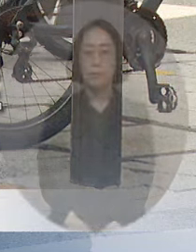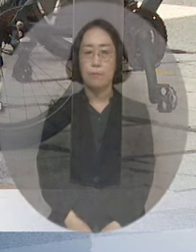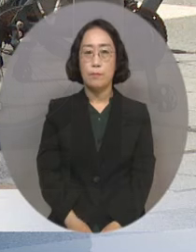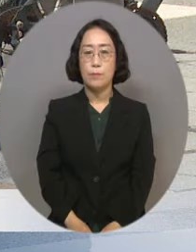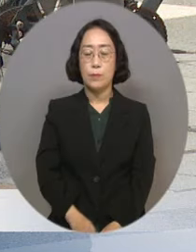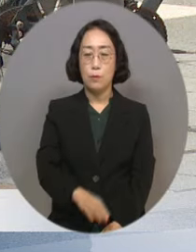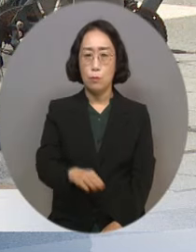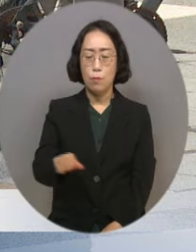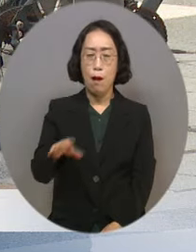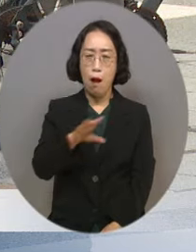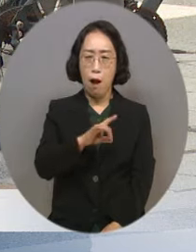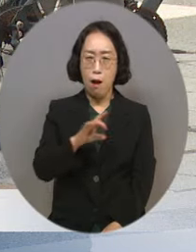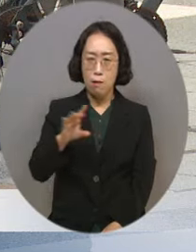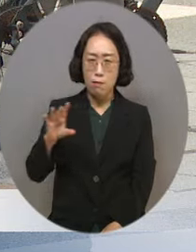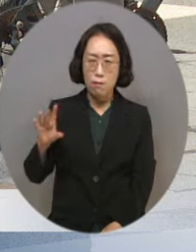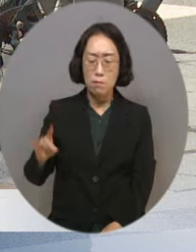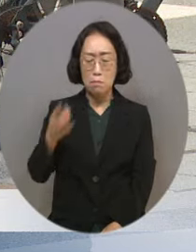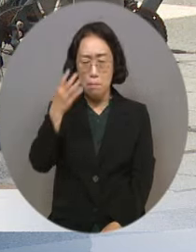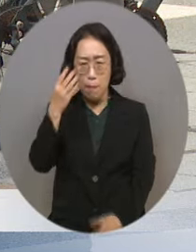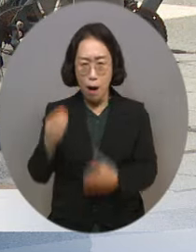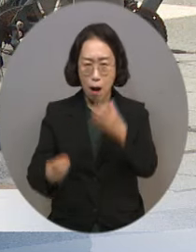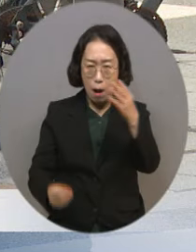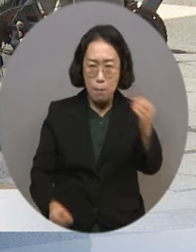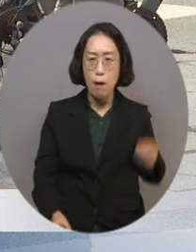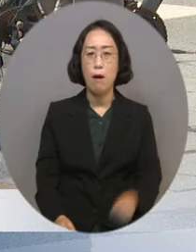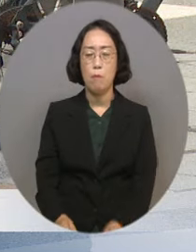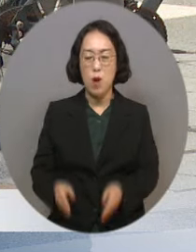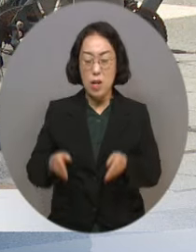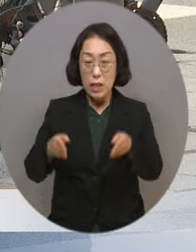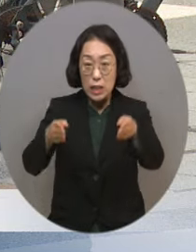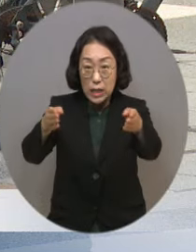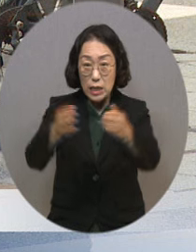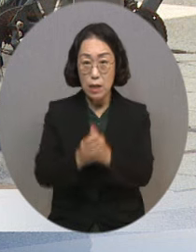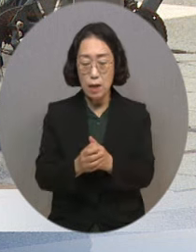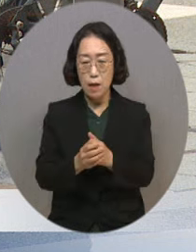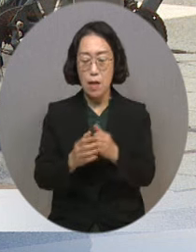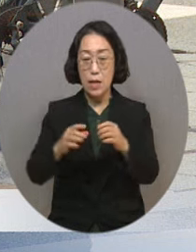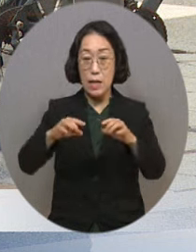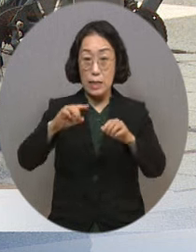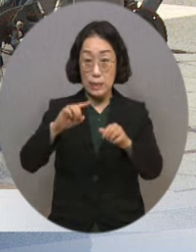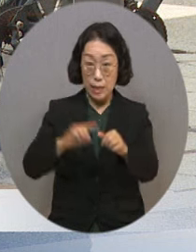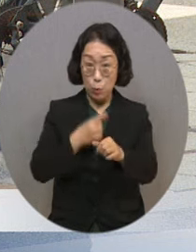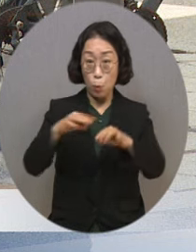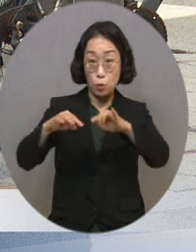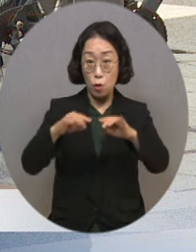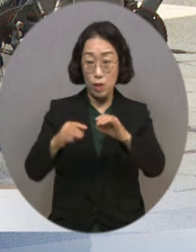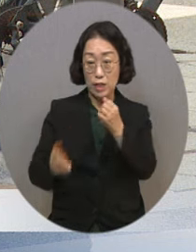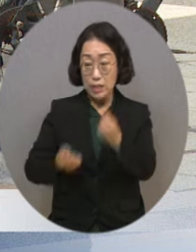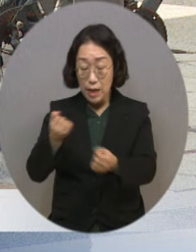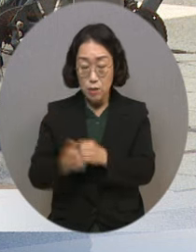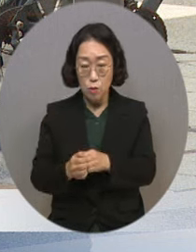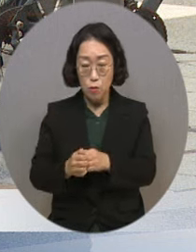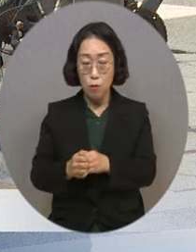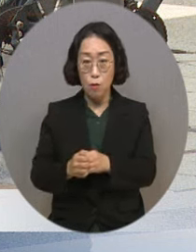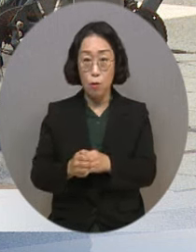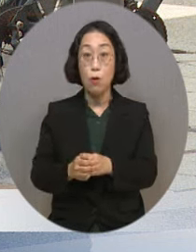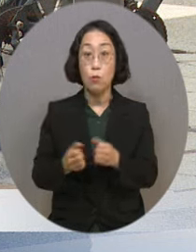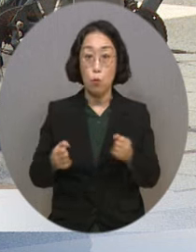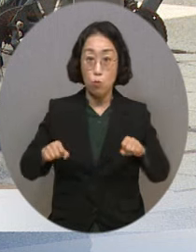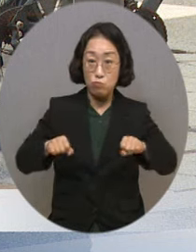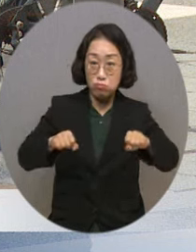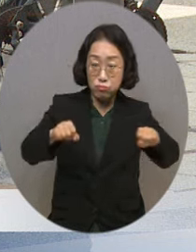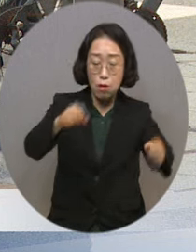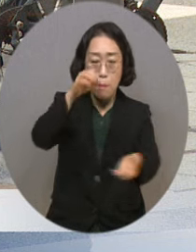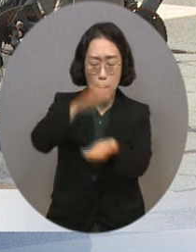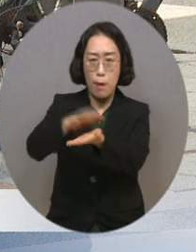우리는 종종 인도에서 무방비로 세워져 있는 전동 킥보드이 자전거 등을 자주 마주하게 되는데요